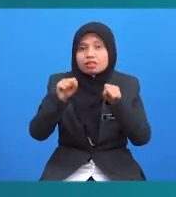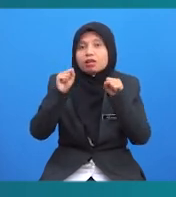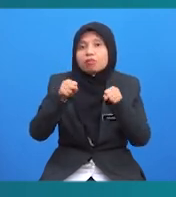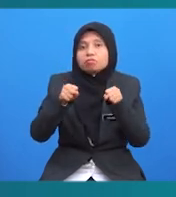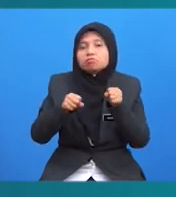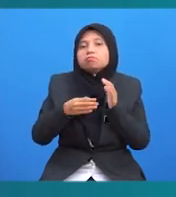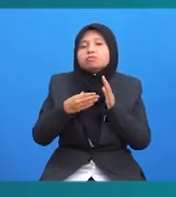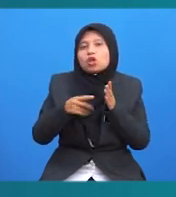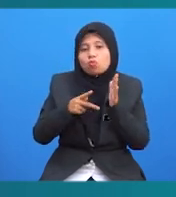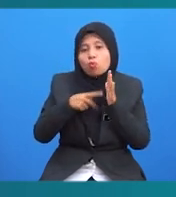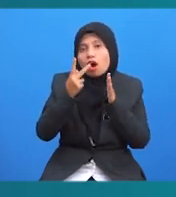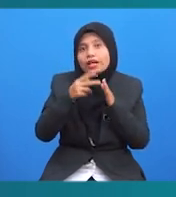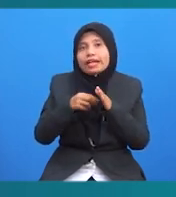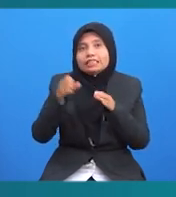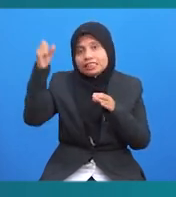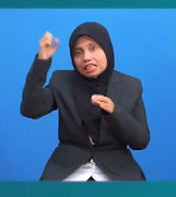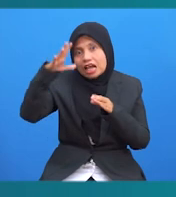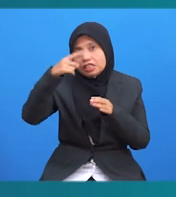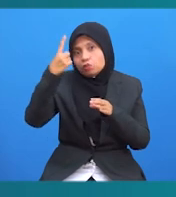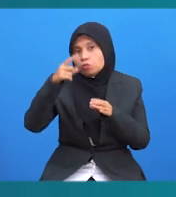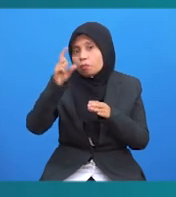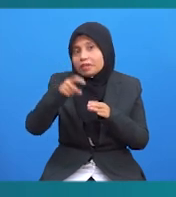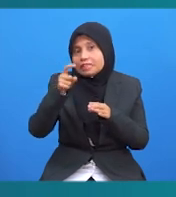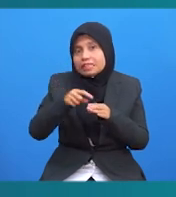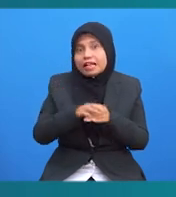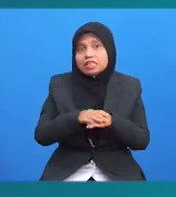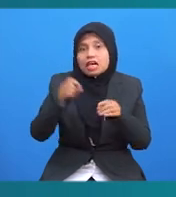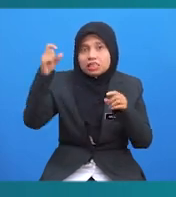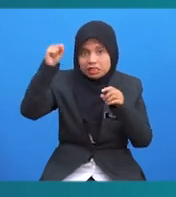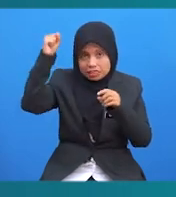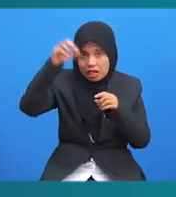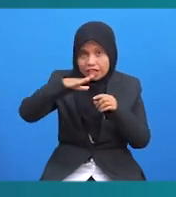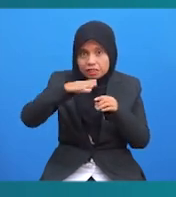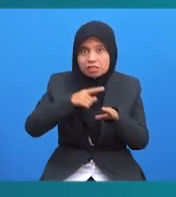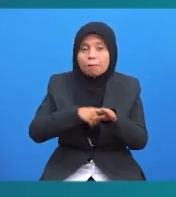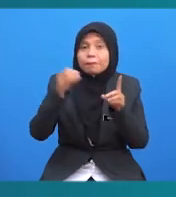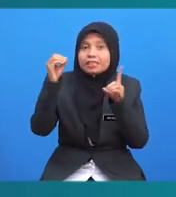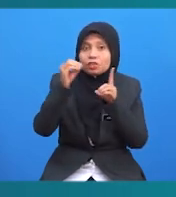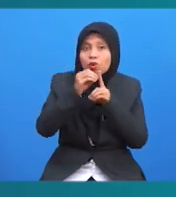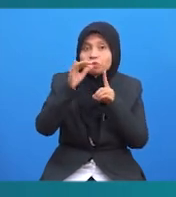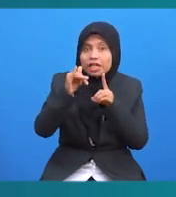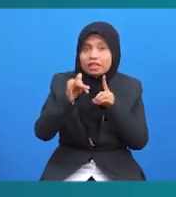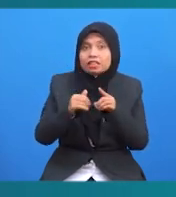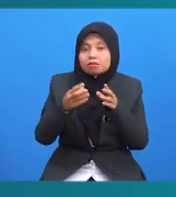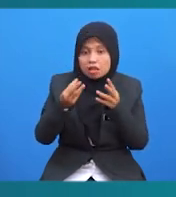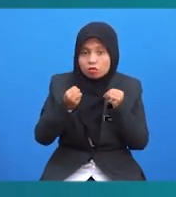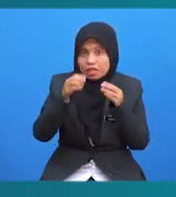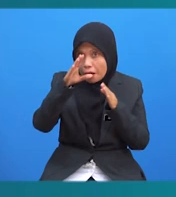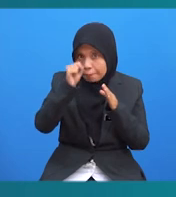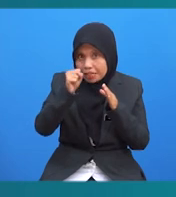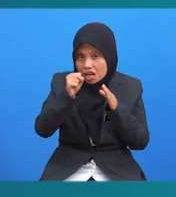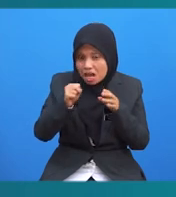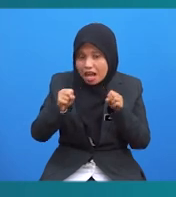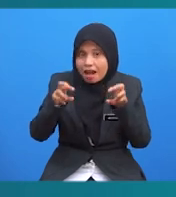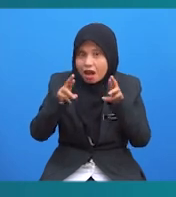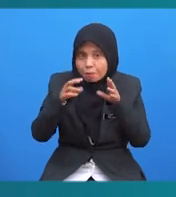cahaya daripada speedlight untuk memastikan cahaya pada objek yang hendak kita ambil gambar lebih